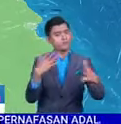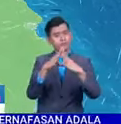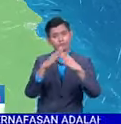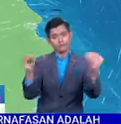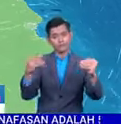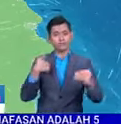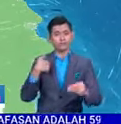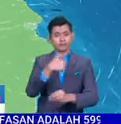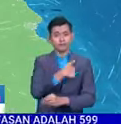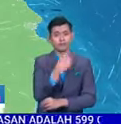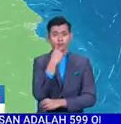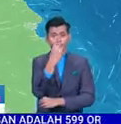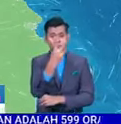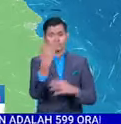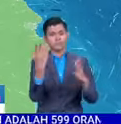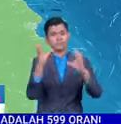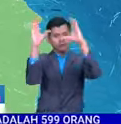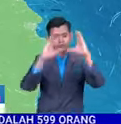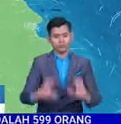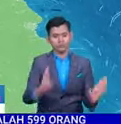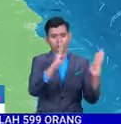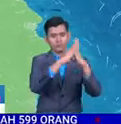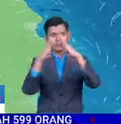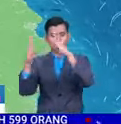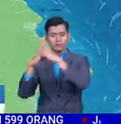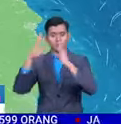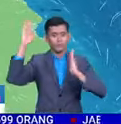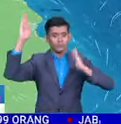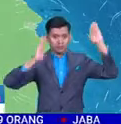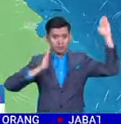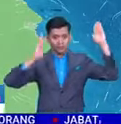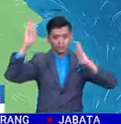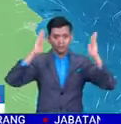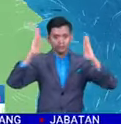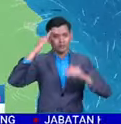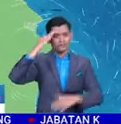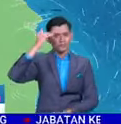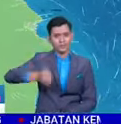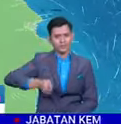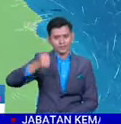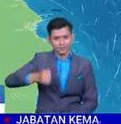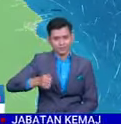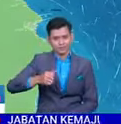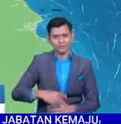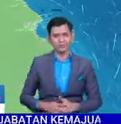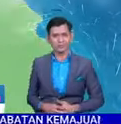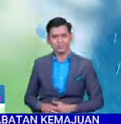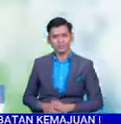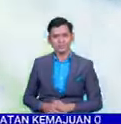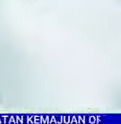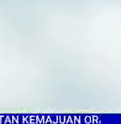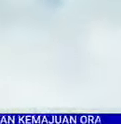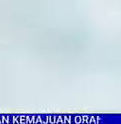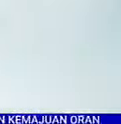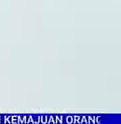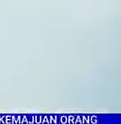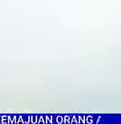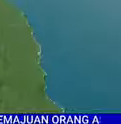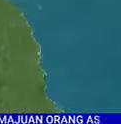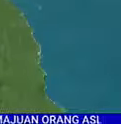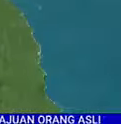berpisah, kita ikuti tinjauan cuaca bagi bandar-bandar utama di Malaysia. Sekian, assalamualaikum.